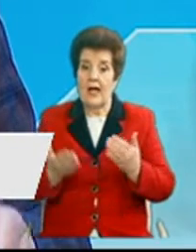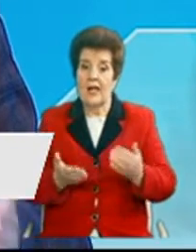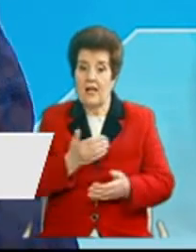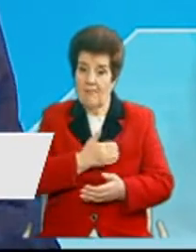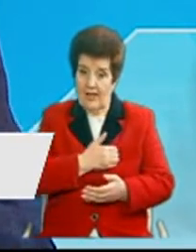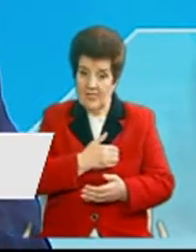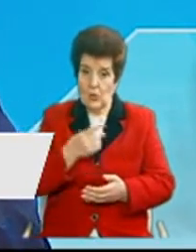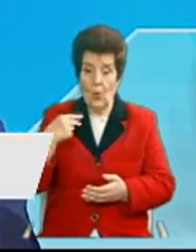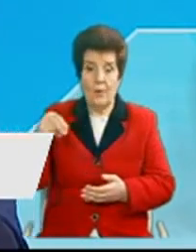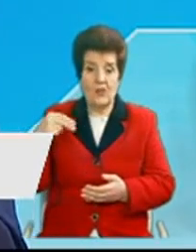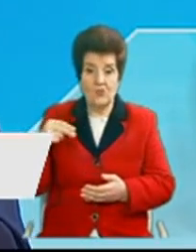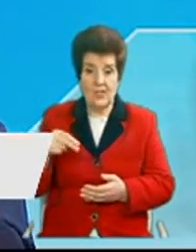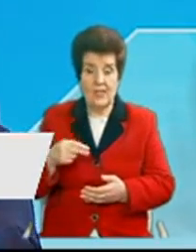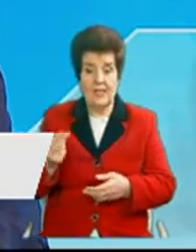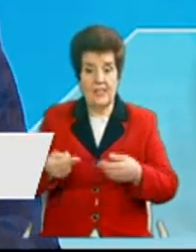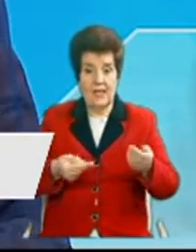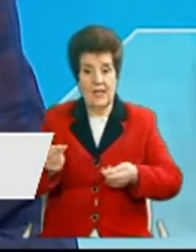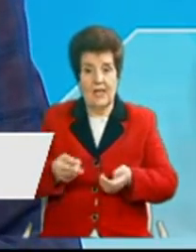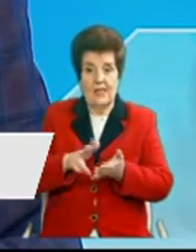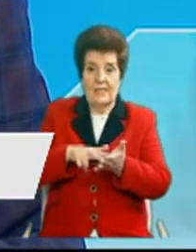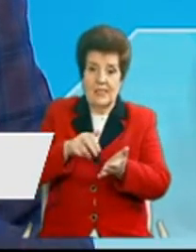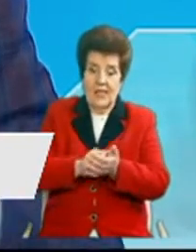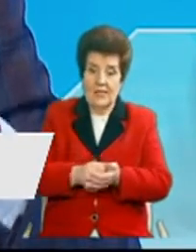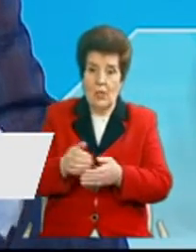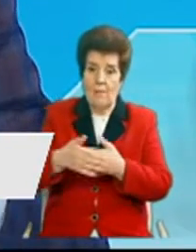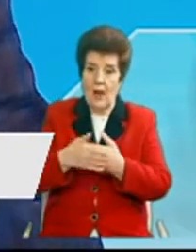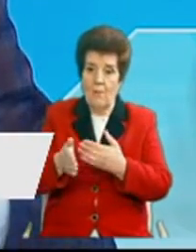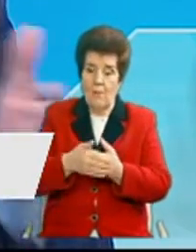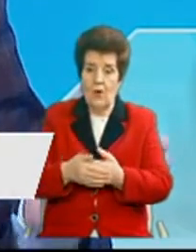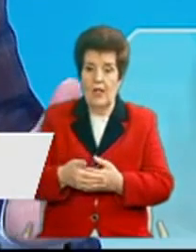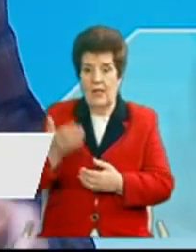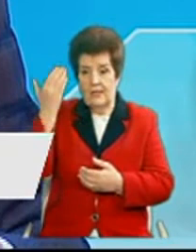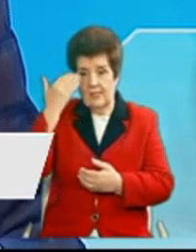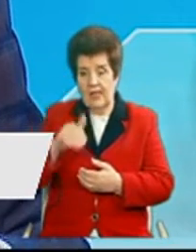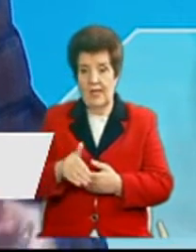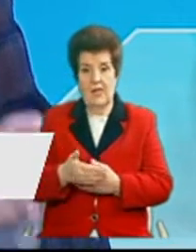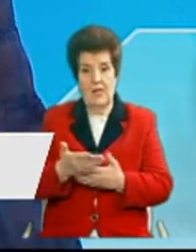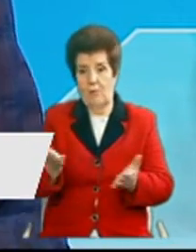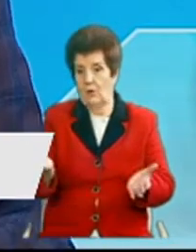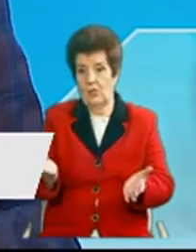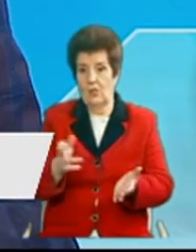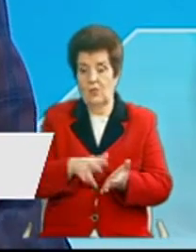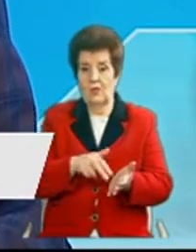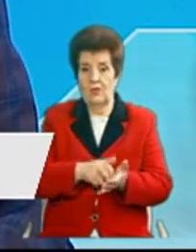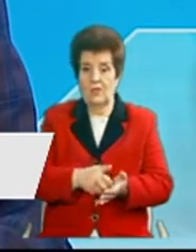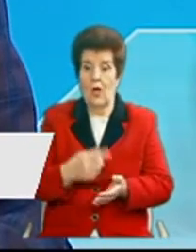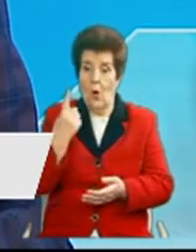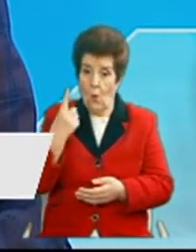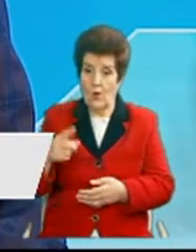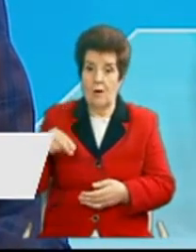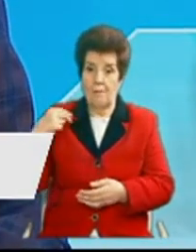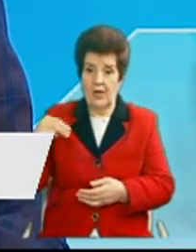președinte care să meargă să închină pe la curți străine ca un vasal, poftim, puteți, dar eu încă o dată zic, un